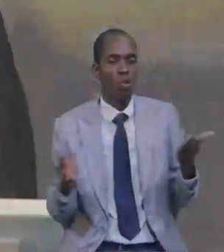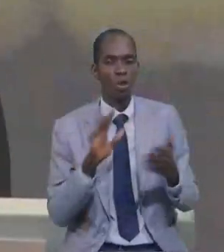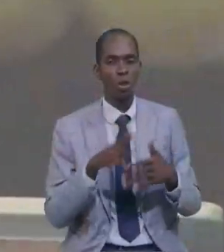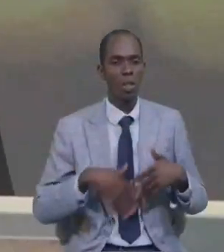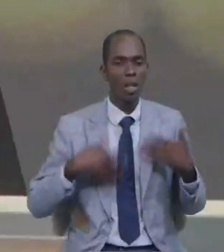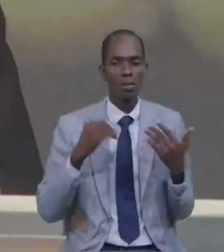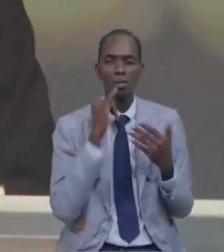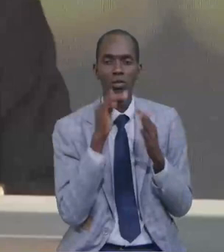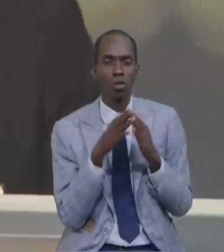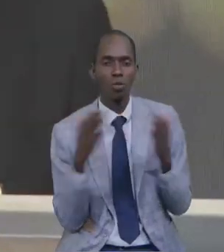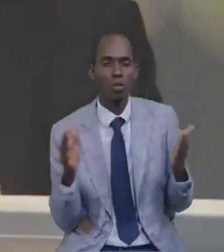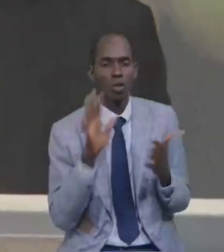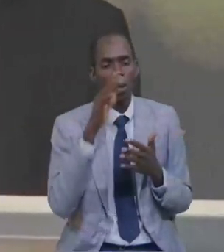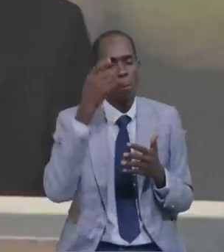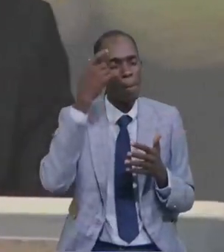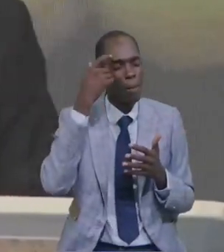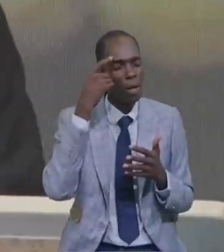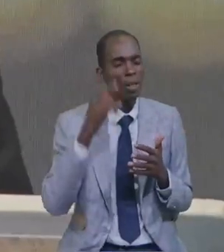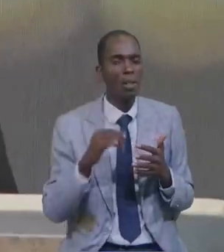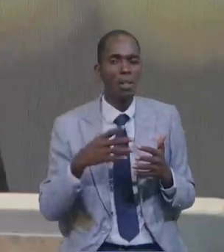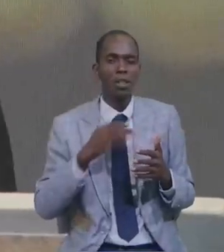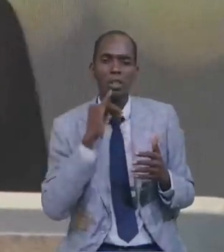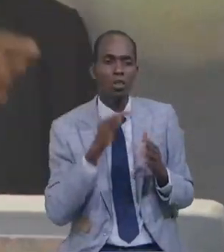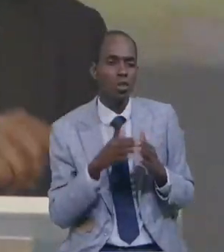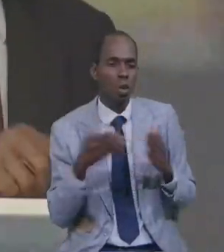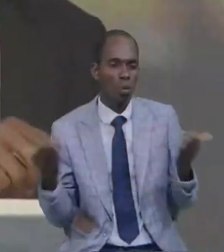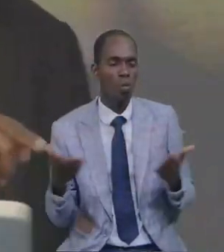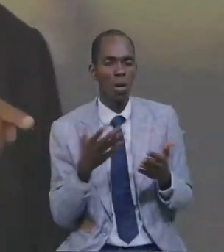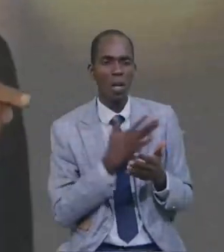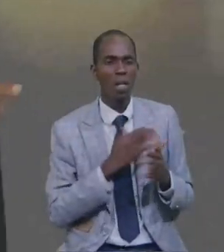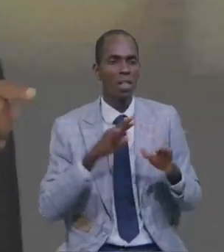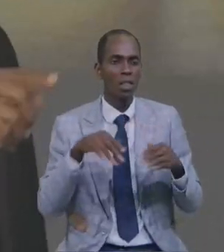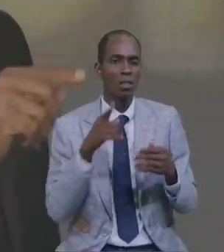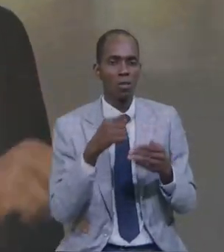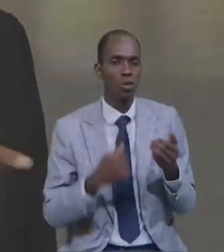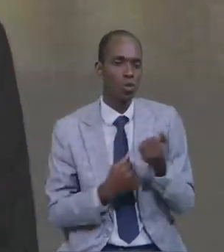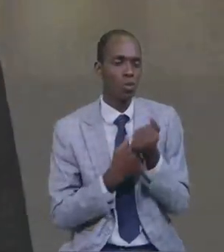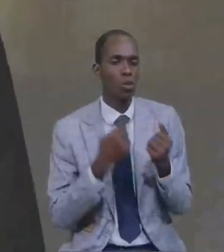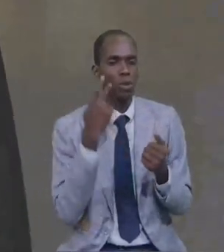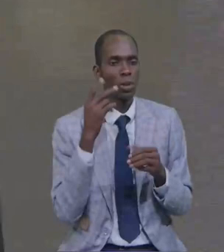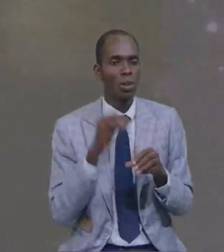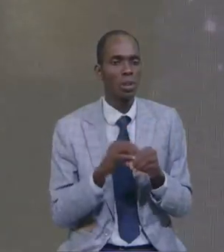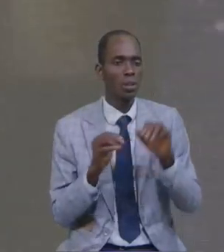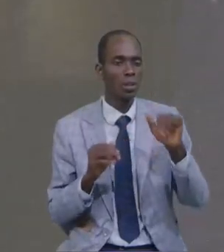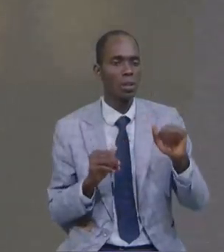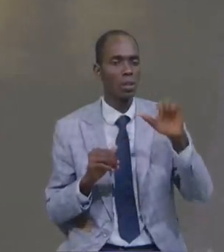Acte 24, verset 16. Acte 24,